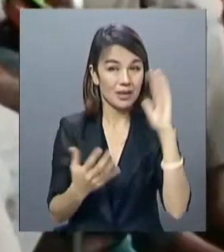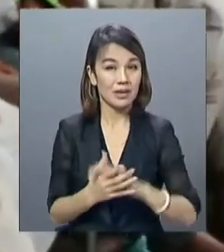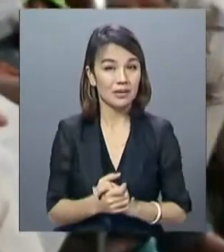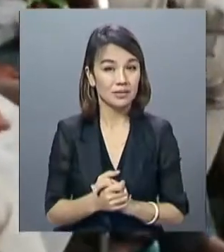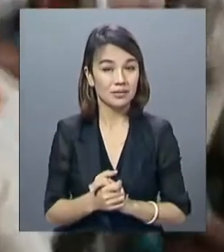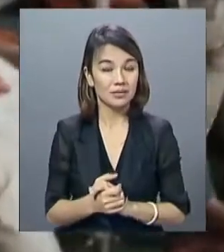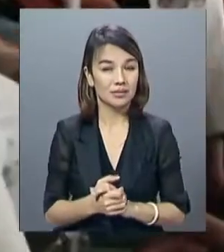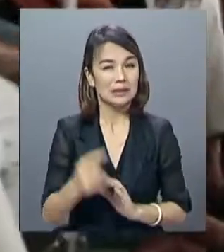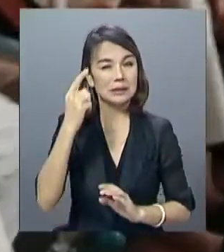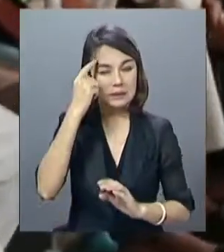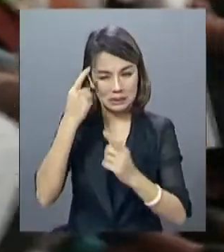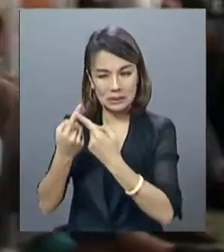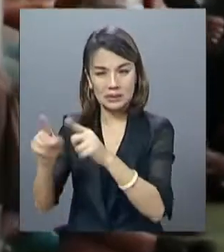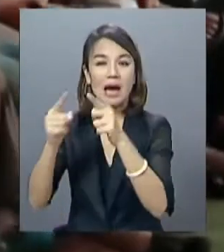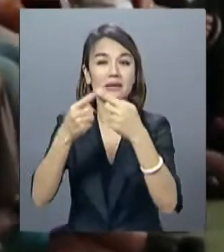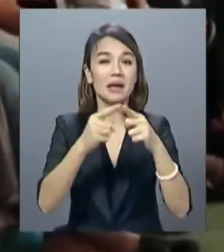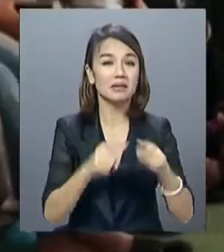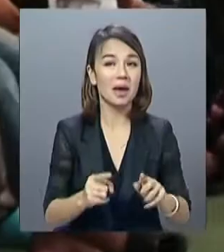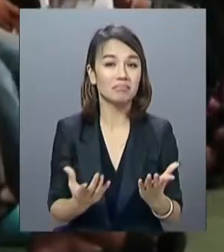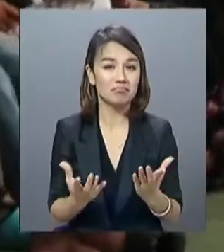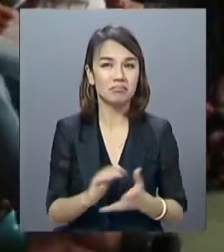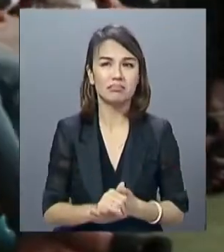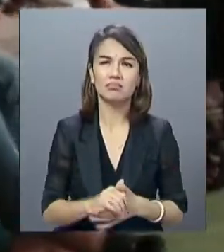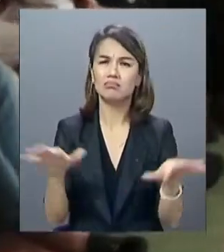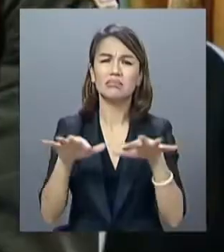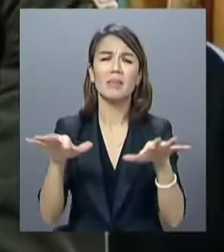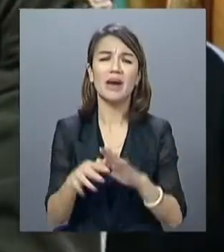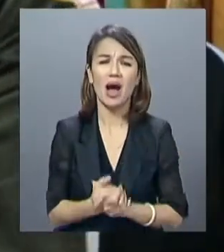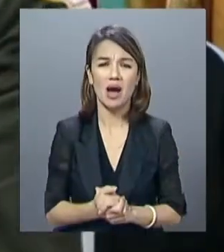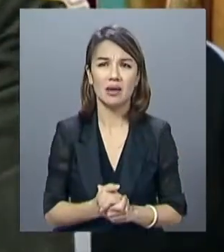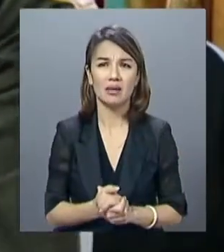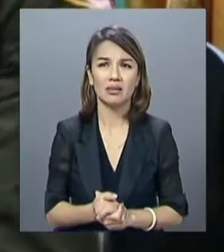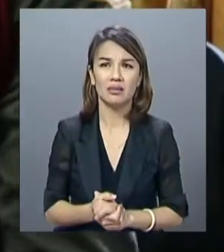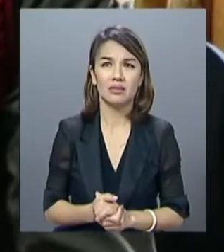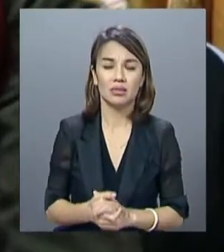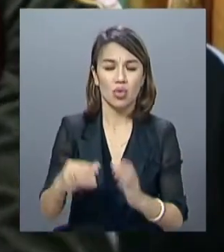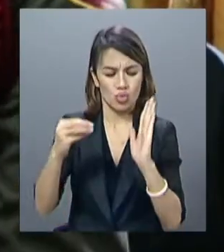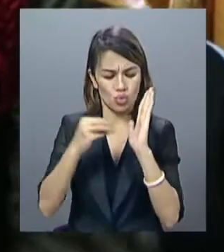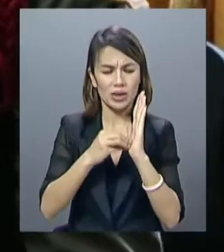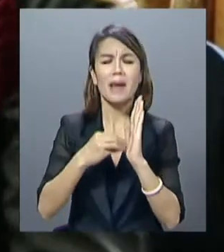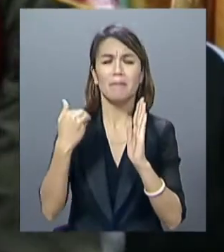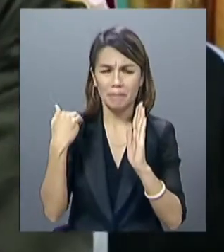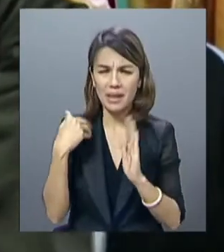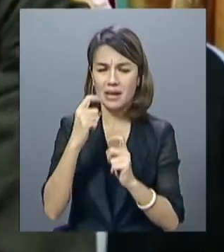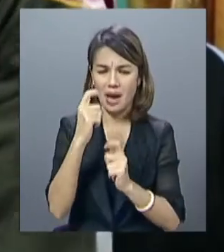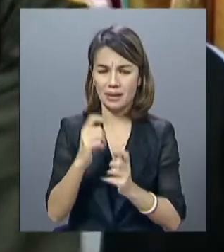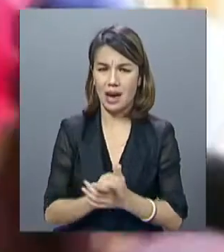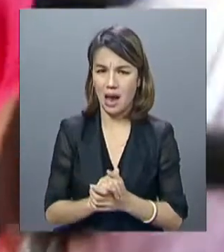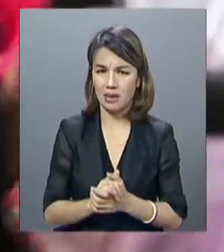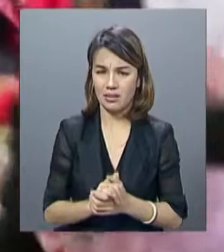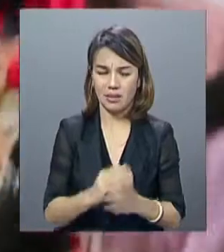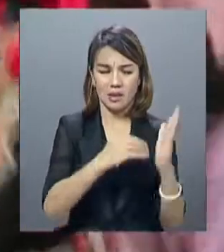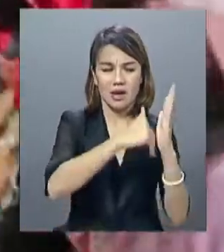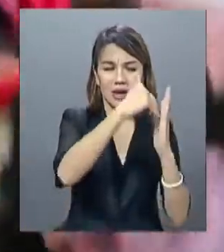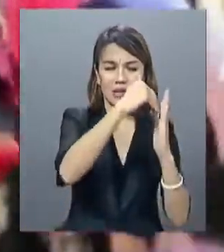างความคิดนะมันก็เป็นเรื่องธรรมดาอยู่ในกรุงเทพยังมีอยู่ยังสีนั้นสีนี้ยังมีถูกไห